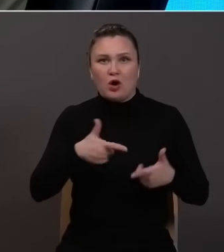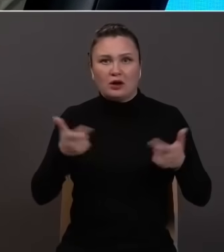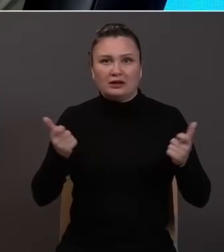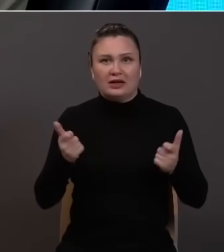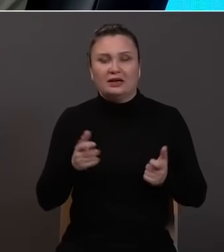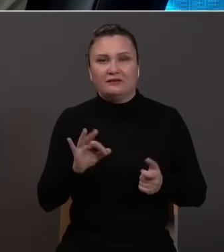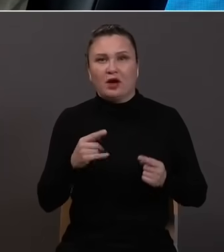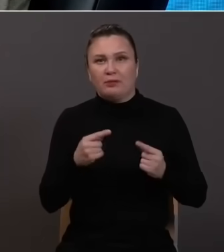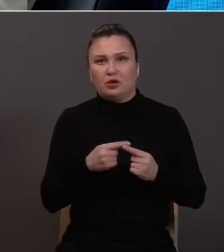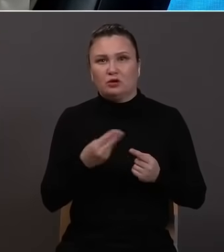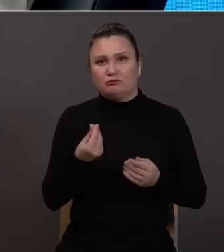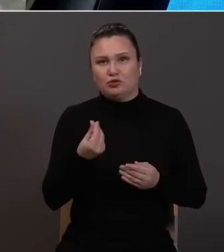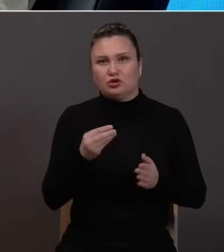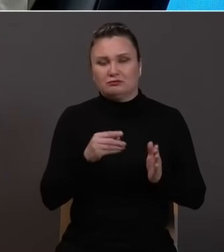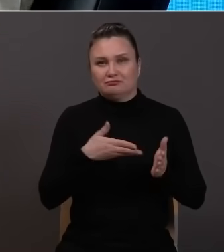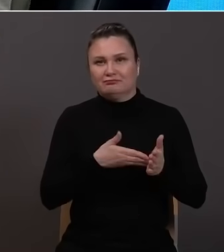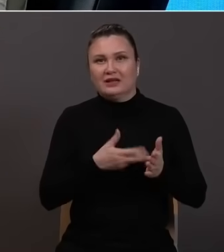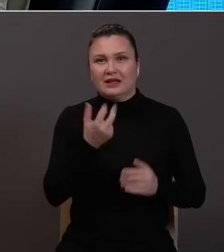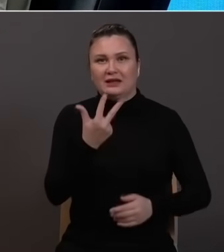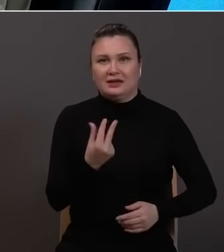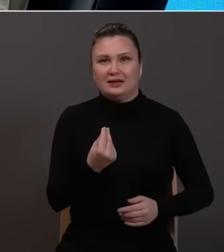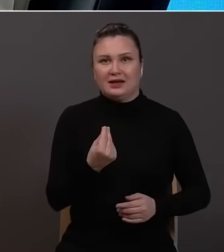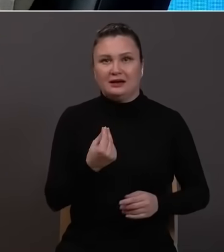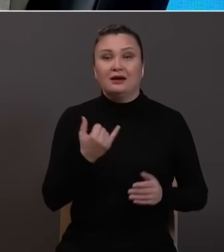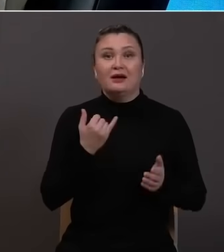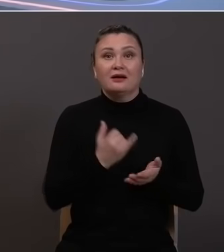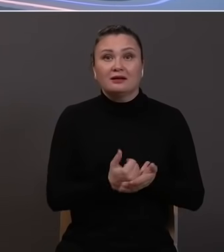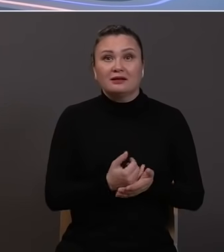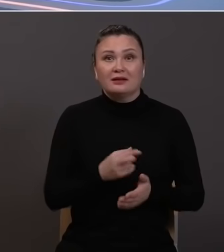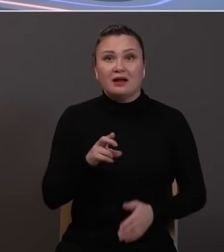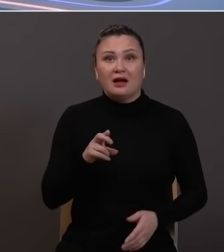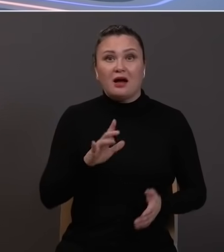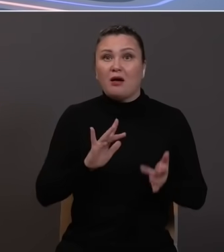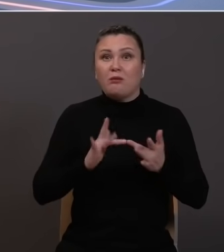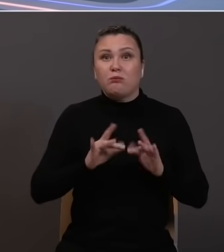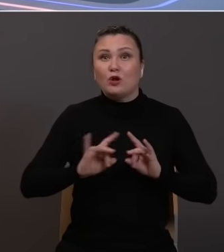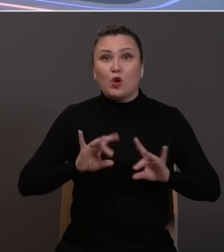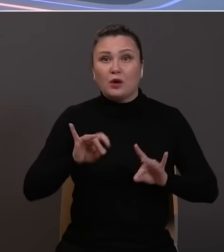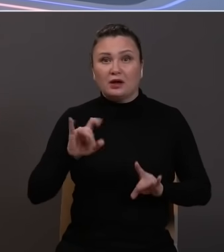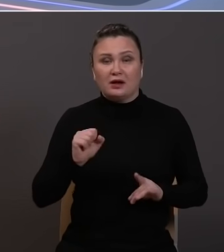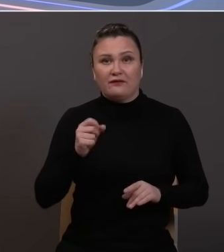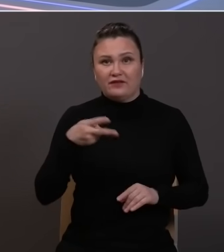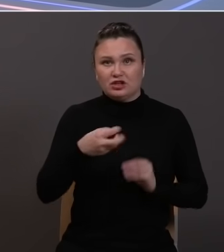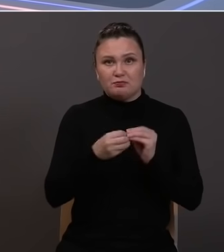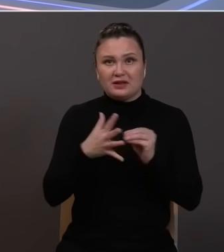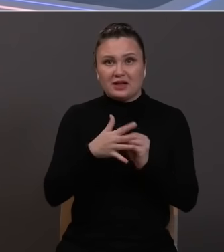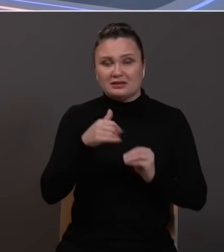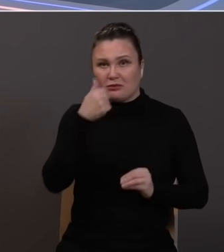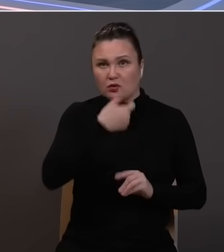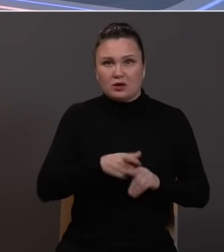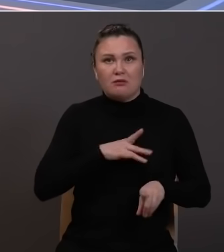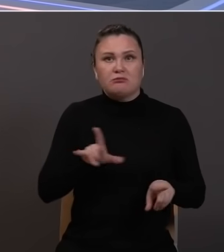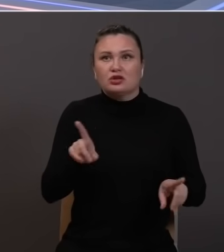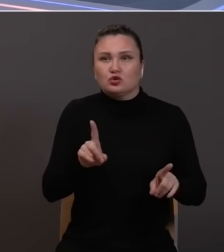отеле там, в определенном бюджете на 3 дня. То есть это для блогеров в 2015 году было просто чем-то невообразимым — выехать из своего